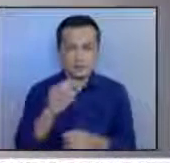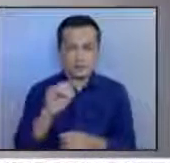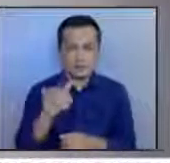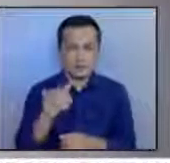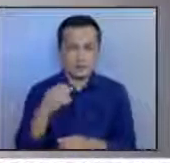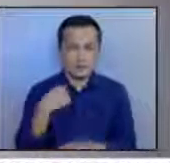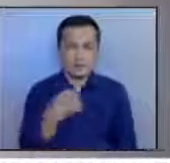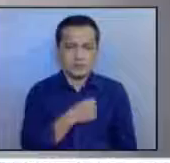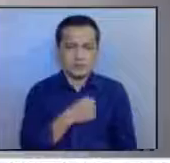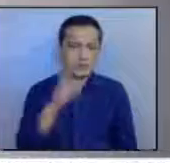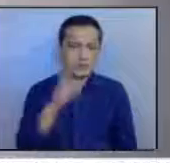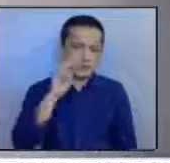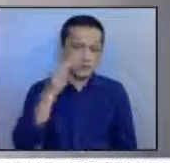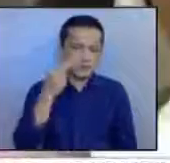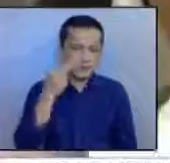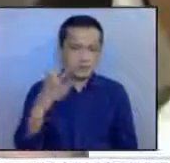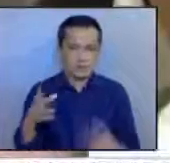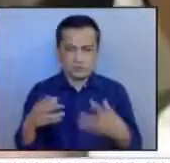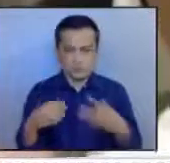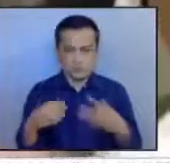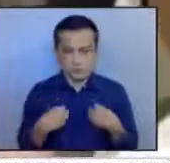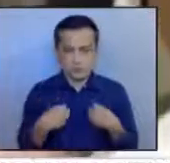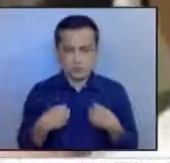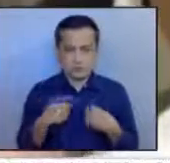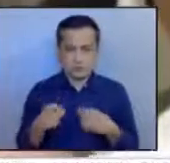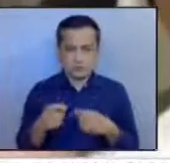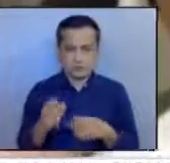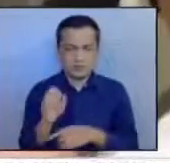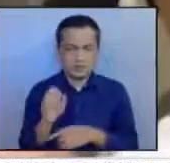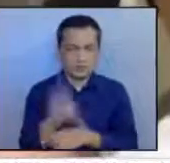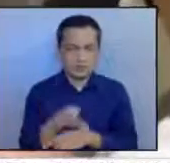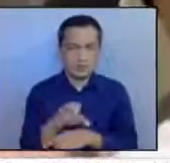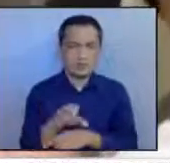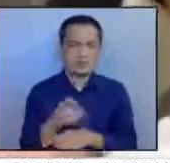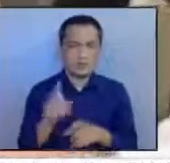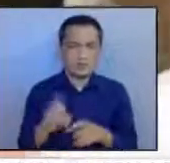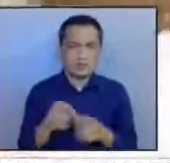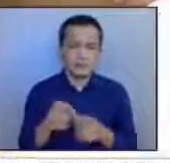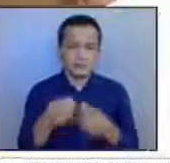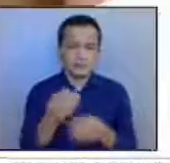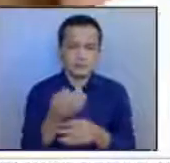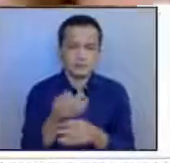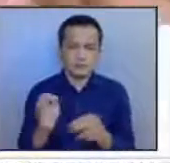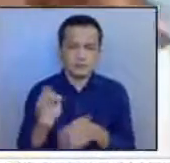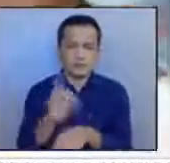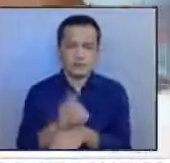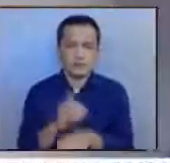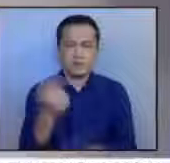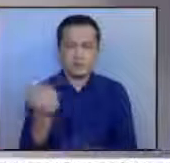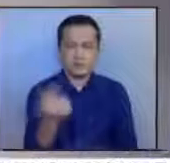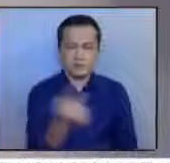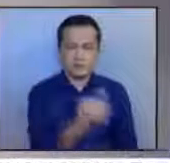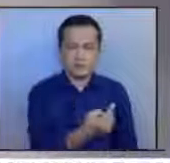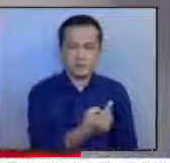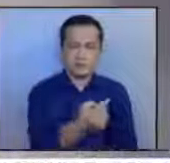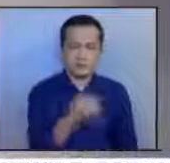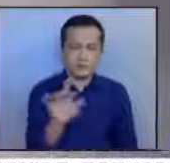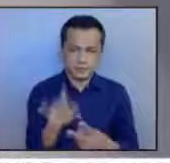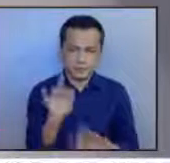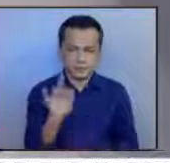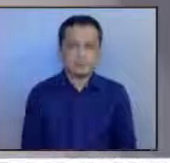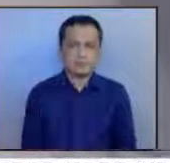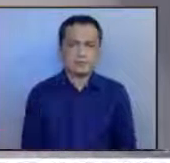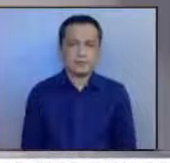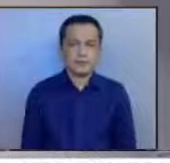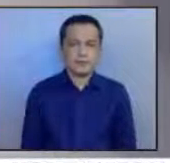naman, aminadong sa halip na gawing mandatory ay dapat bigyan ng kalayaan ng bawat mamamayan na makapamili. Sa kabila nung